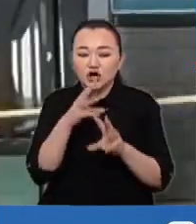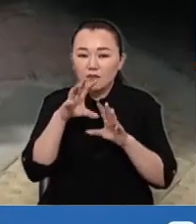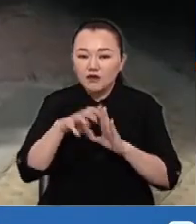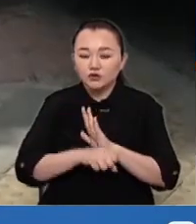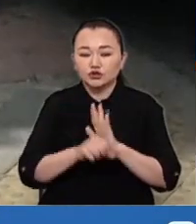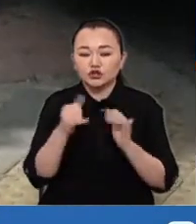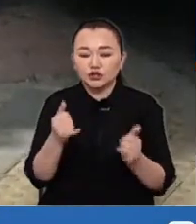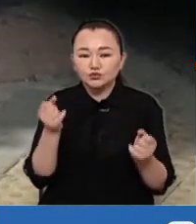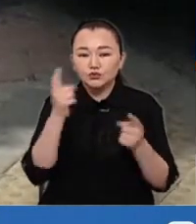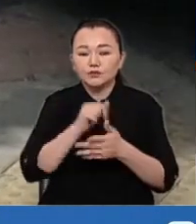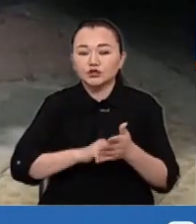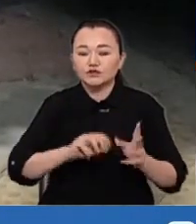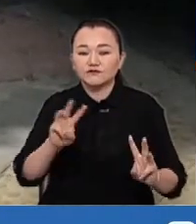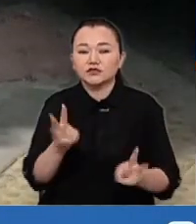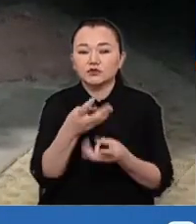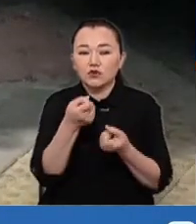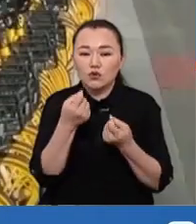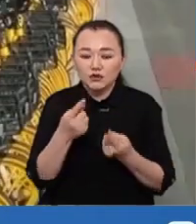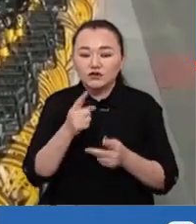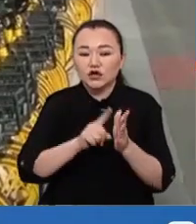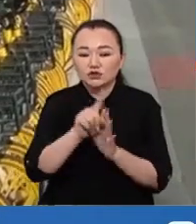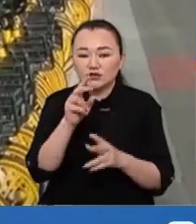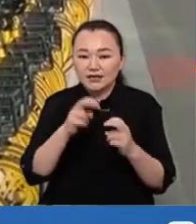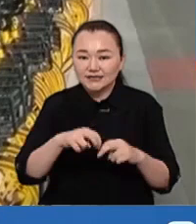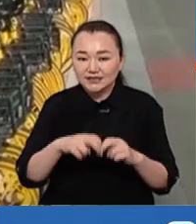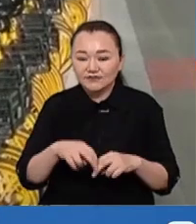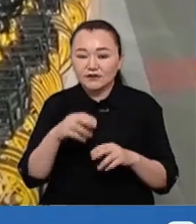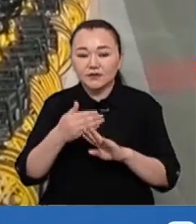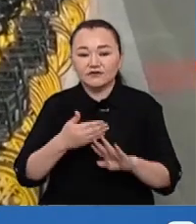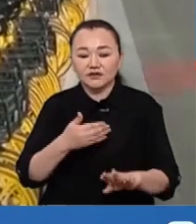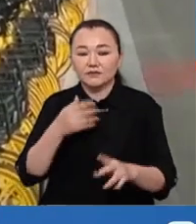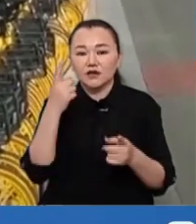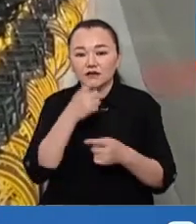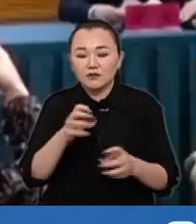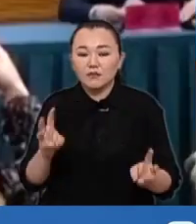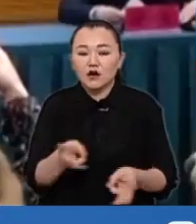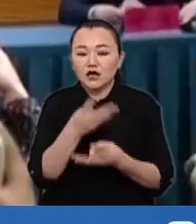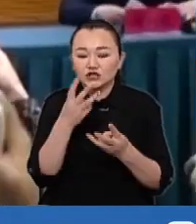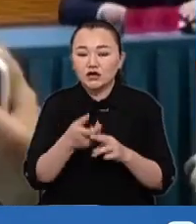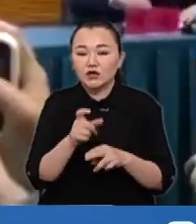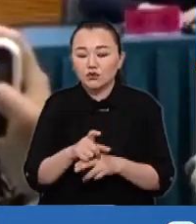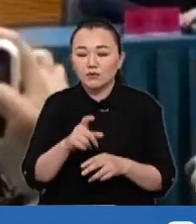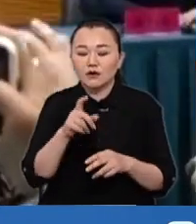потушили. Сейчас выясняются причины возгорания. Началось расследование. По предварительным данным, пожар,